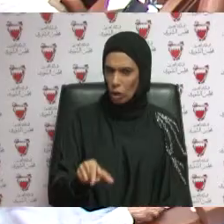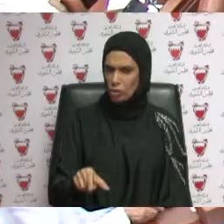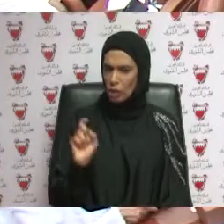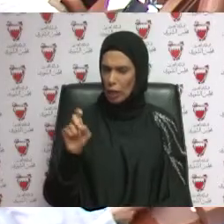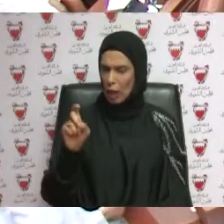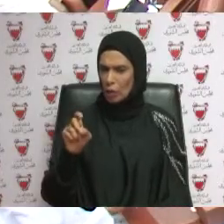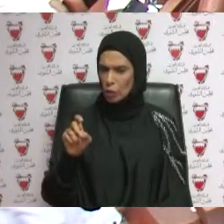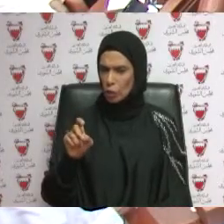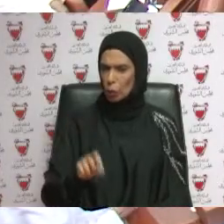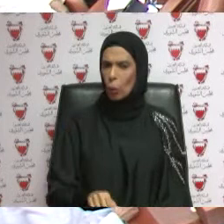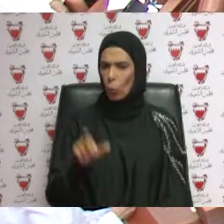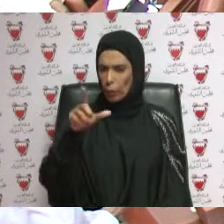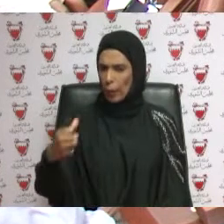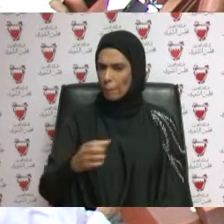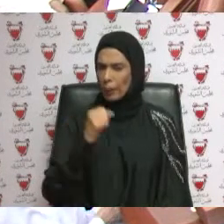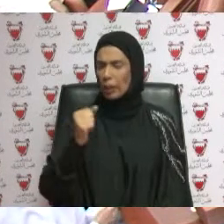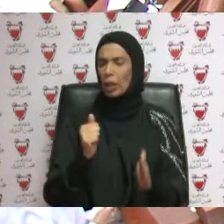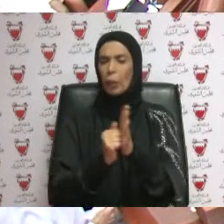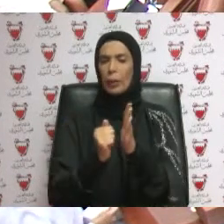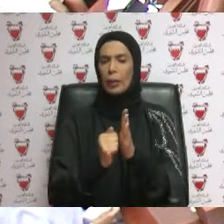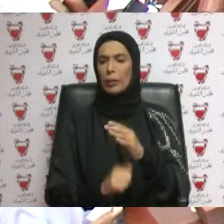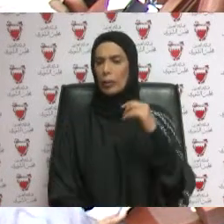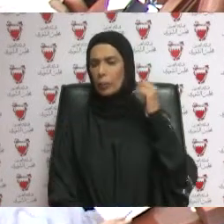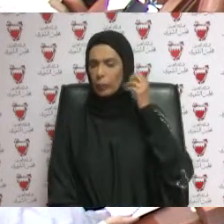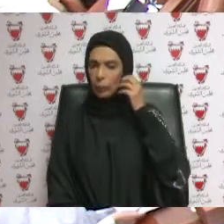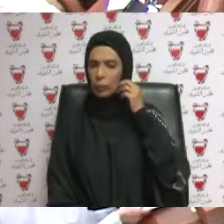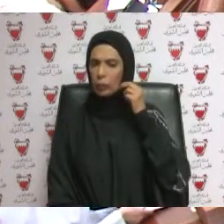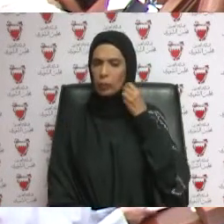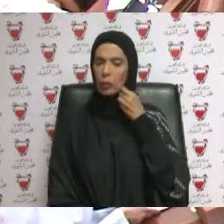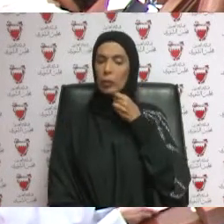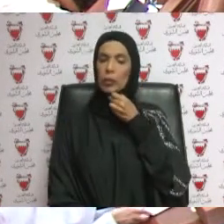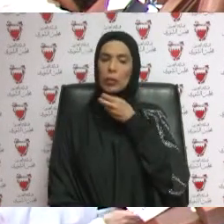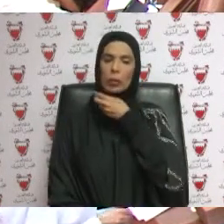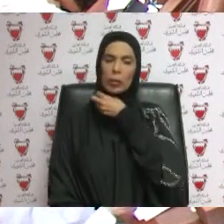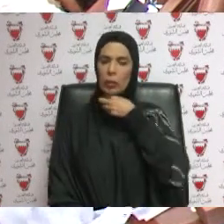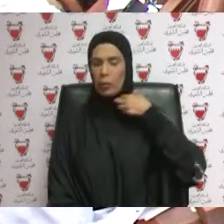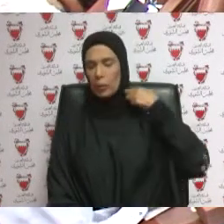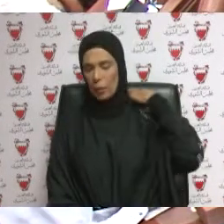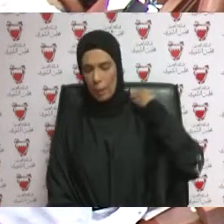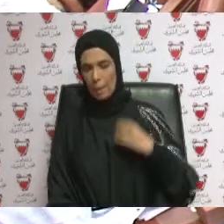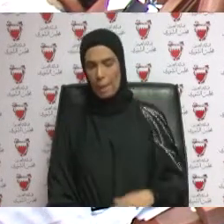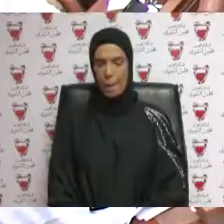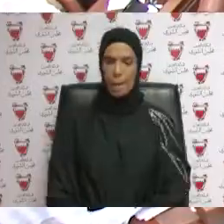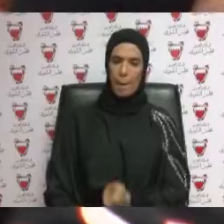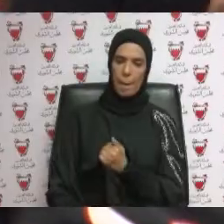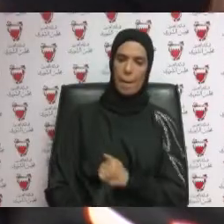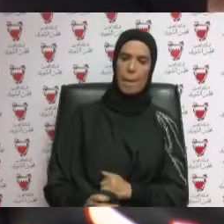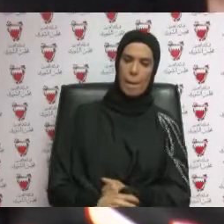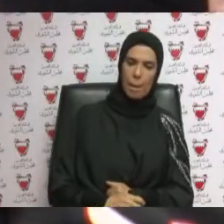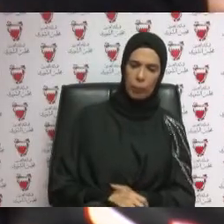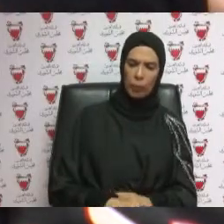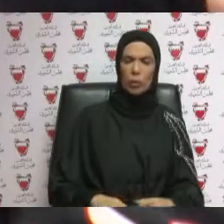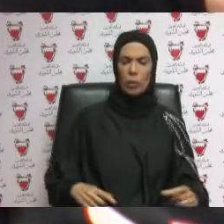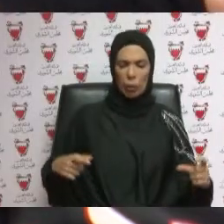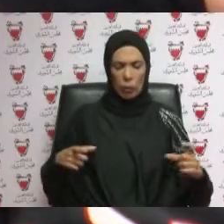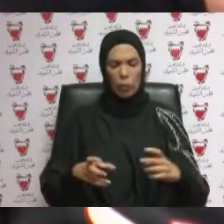هو يعني نصة لمصلحة الطرفين العلاقة، وخصوصا ان في الواقع العملي هناك نزاعات،